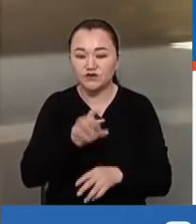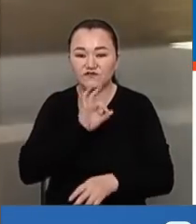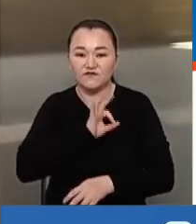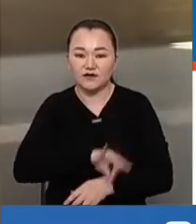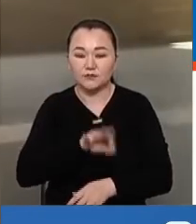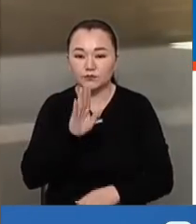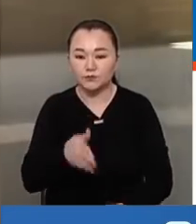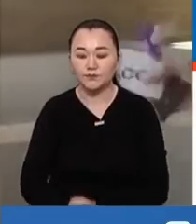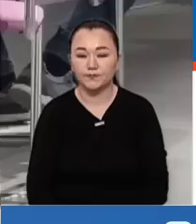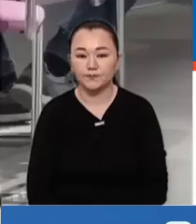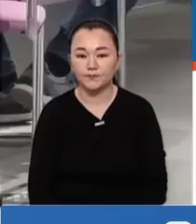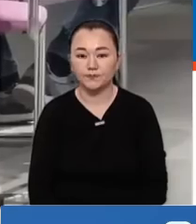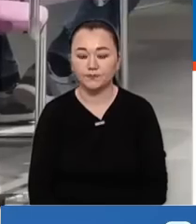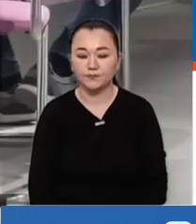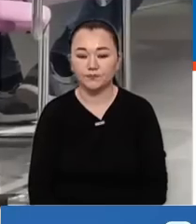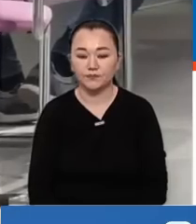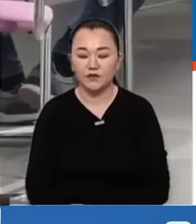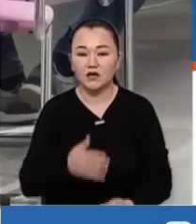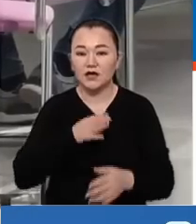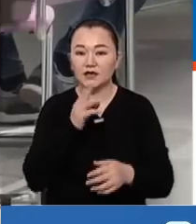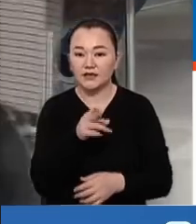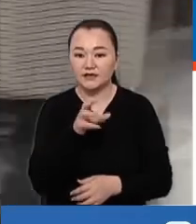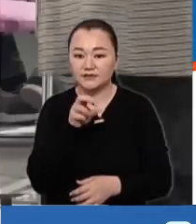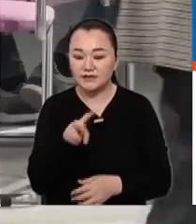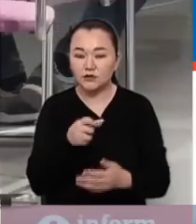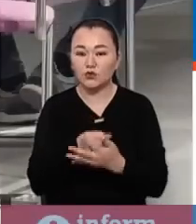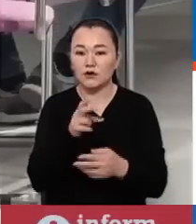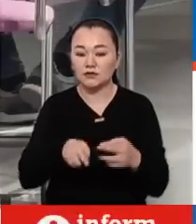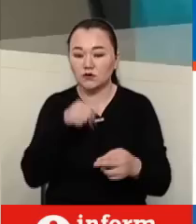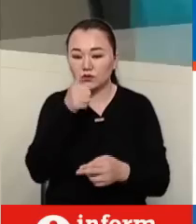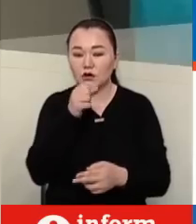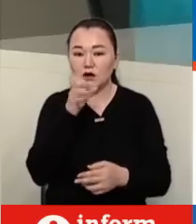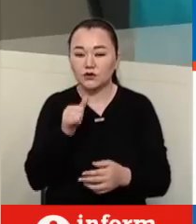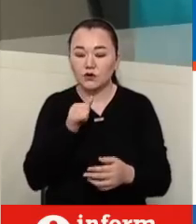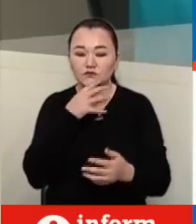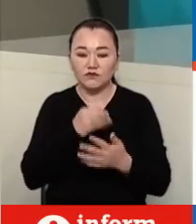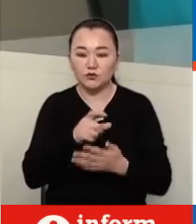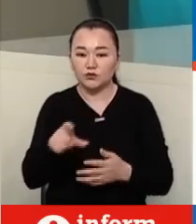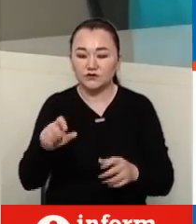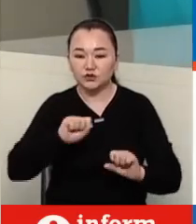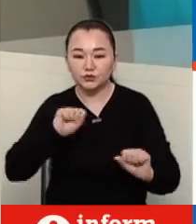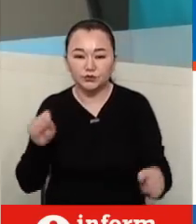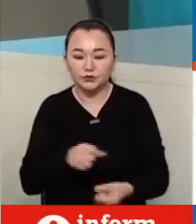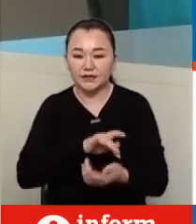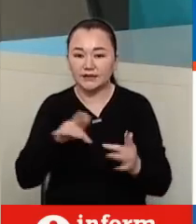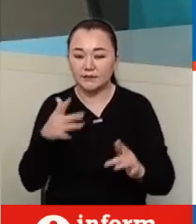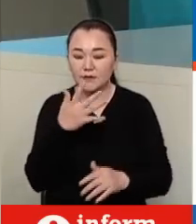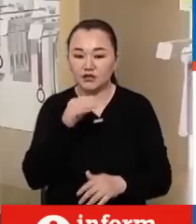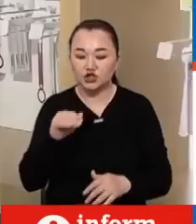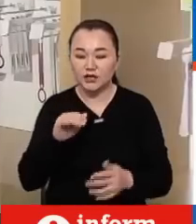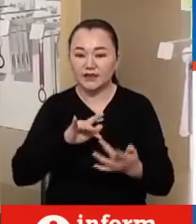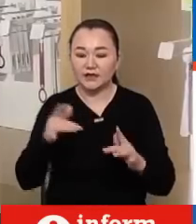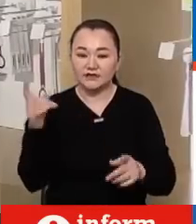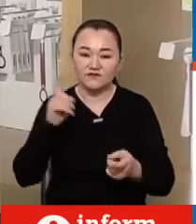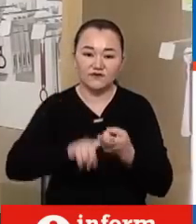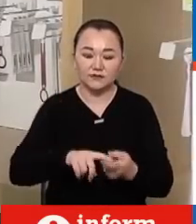тиімді болып отыр. KSL жыл соңына дейін Ақтаудағы өз абоненттеріне жоғары жылдамдықтағы 5G интернетін іске